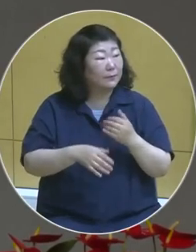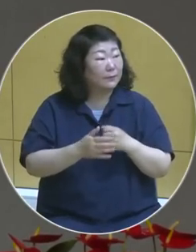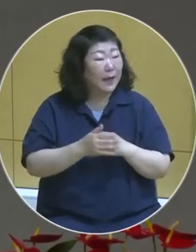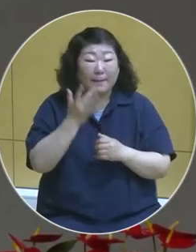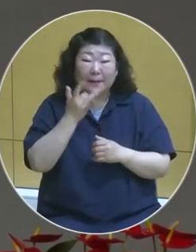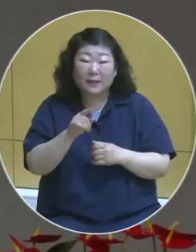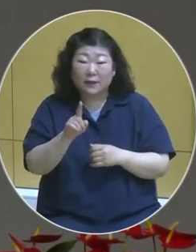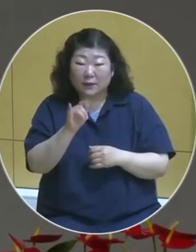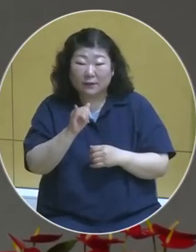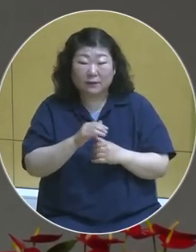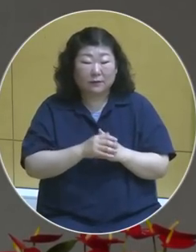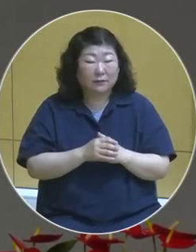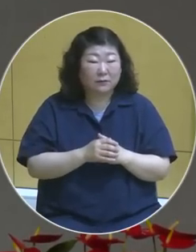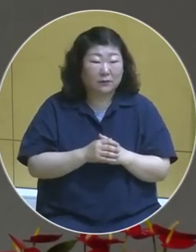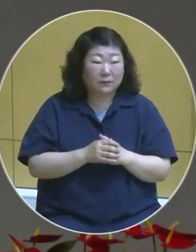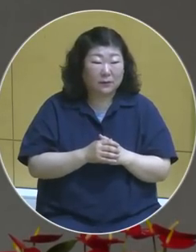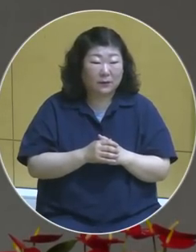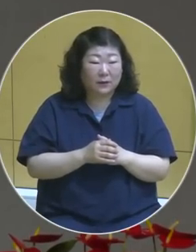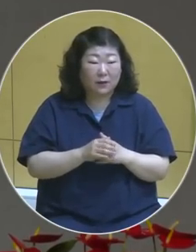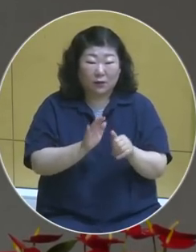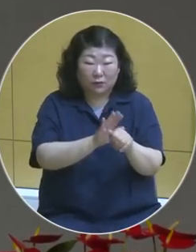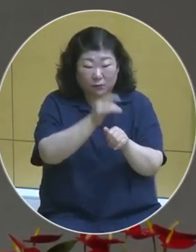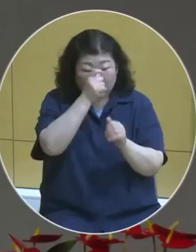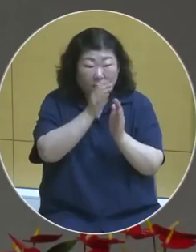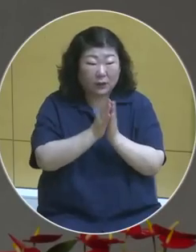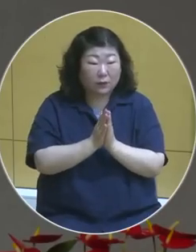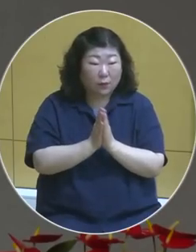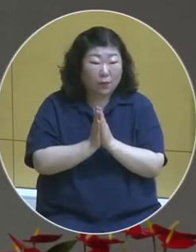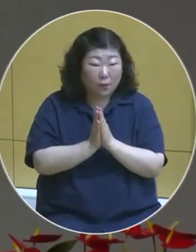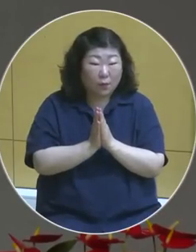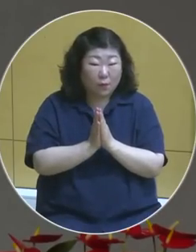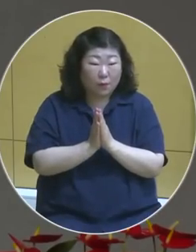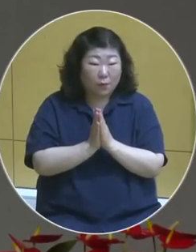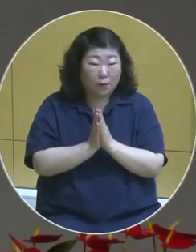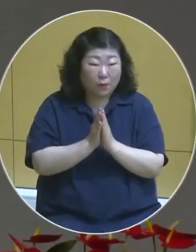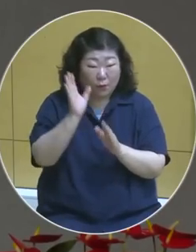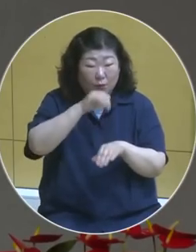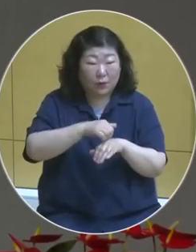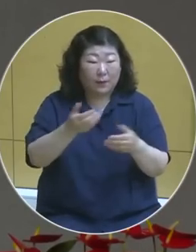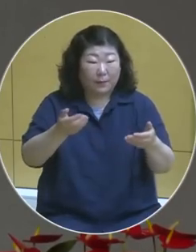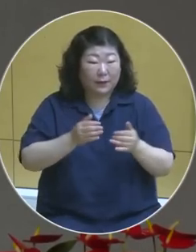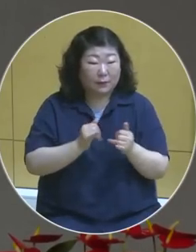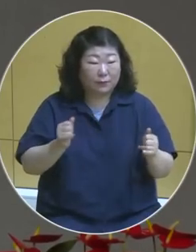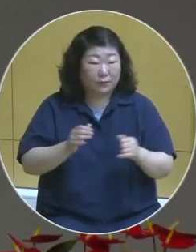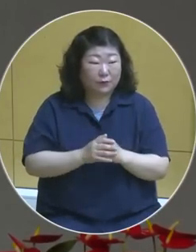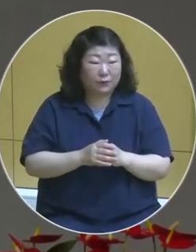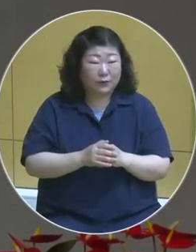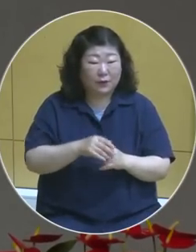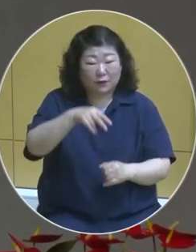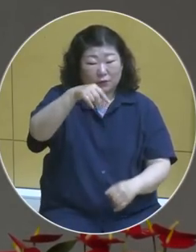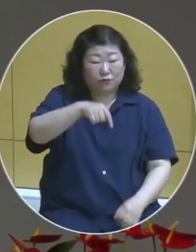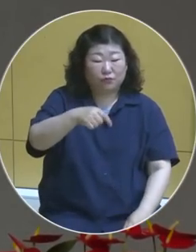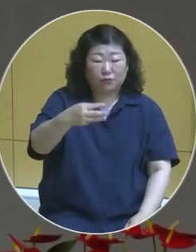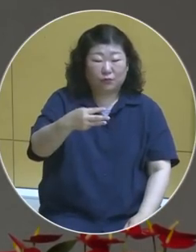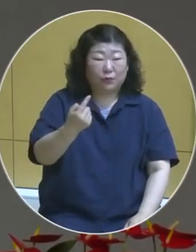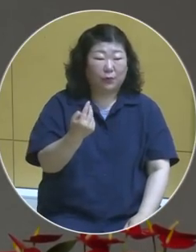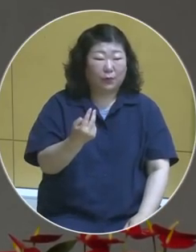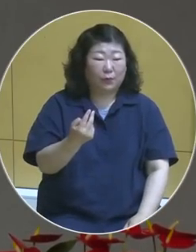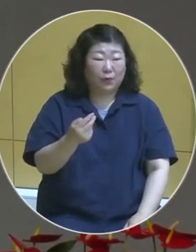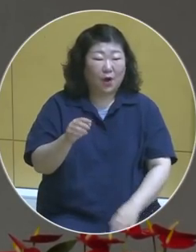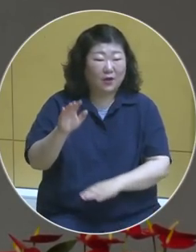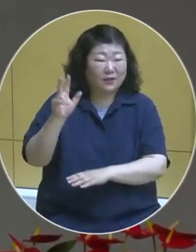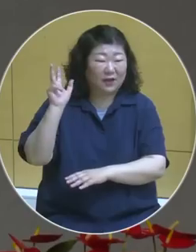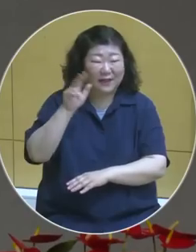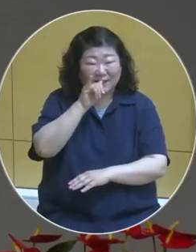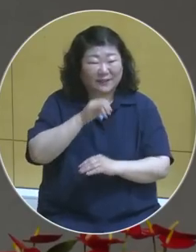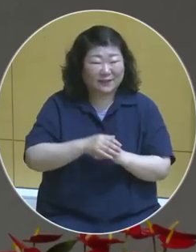제가 빠뜨렸습니다. 거기 중보기도 우리 훈련 받으신 분들 수료할 때 서약을 하는 것이 있습니다.